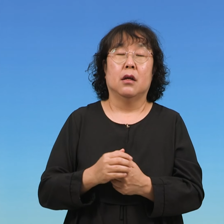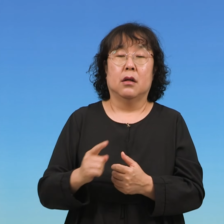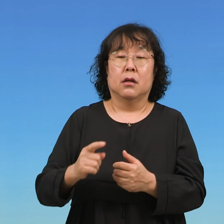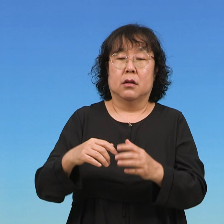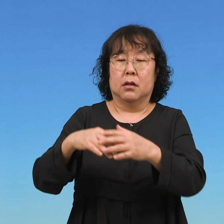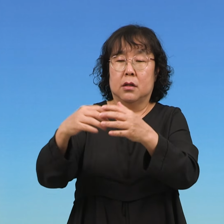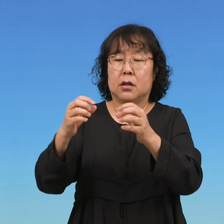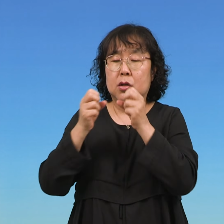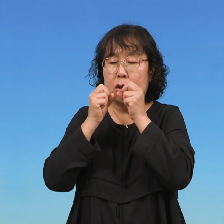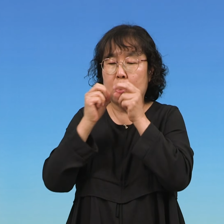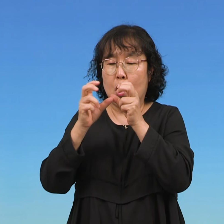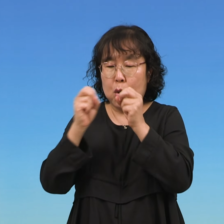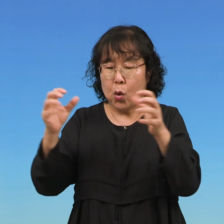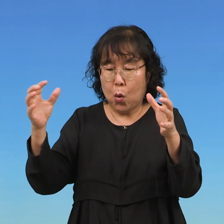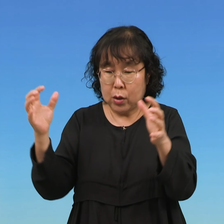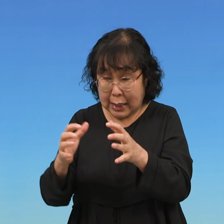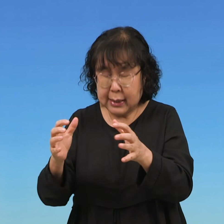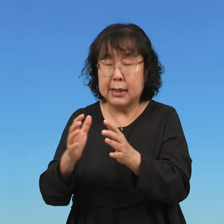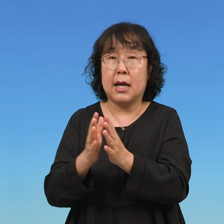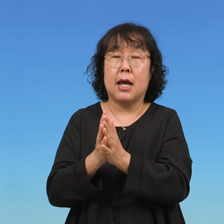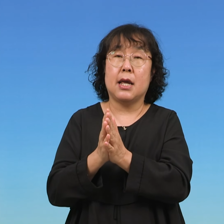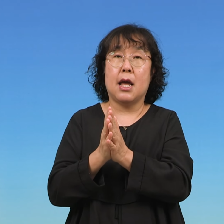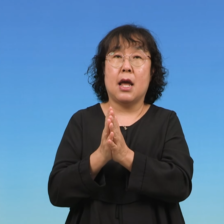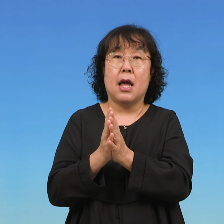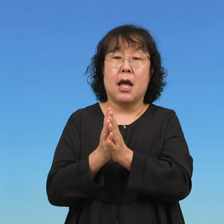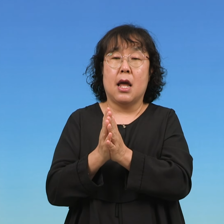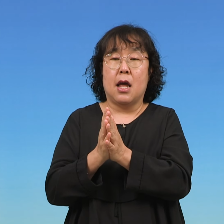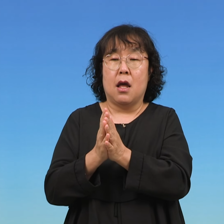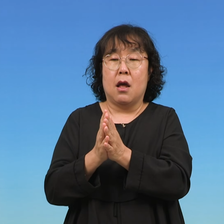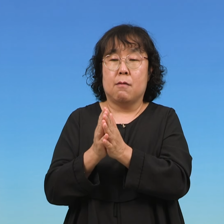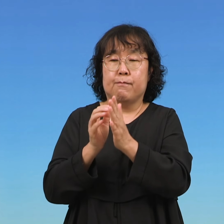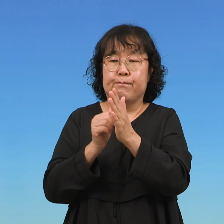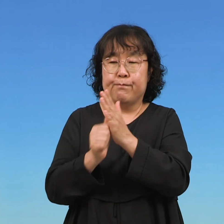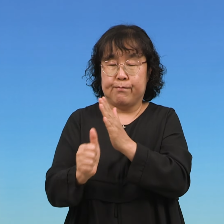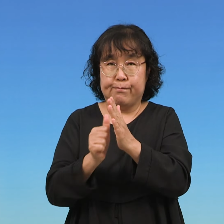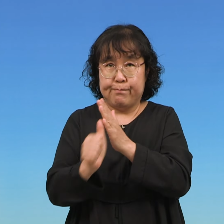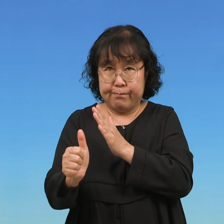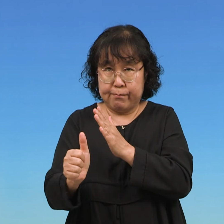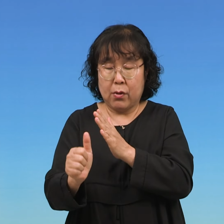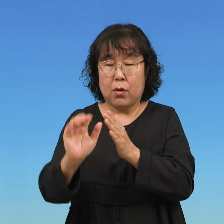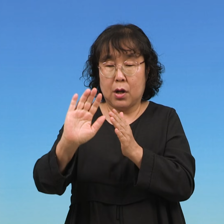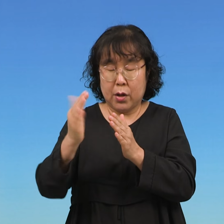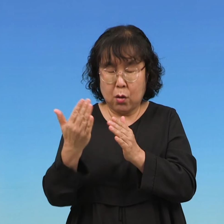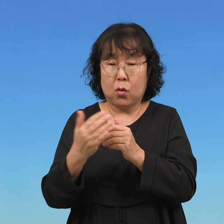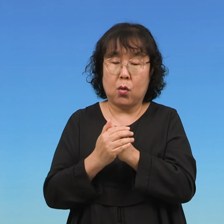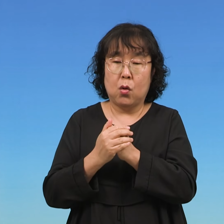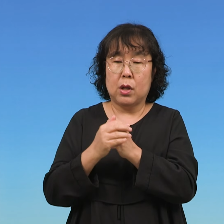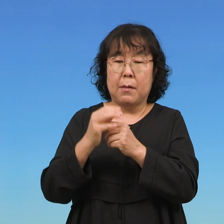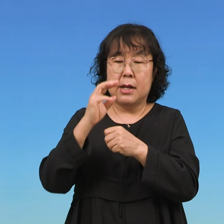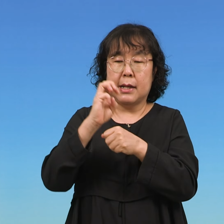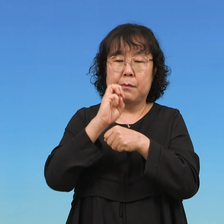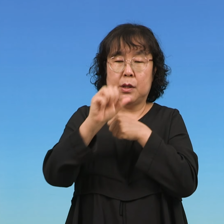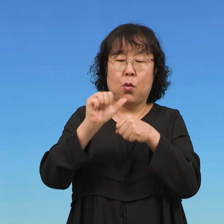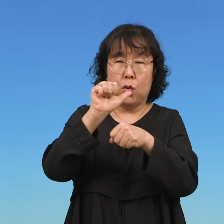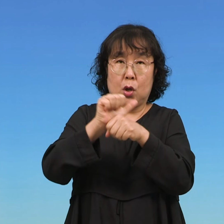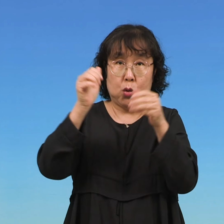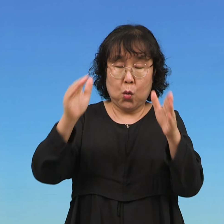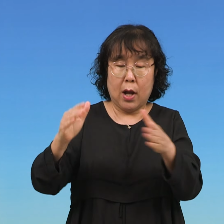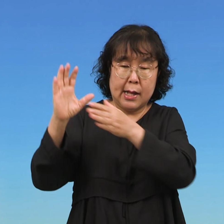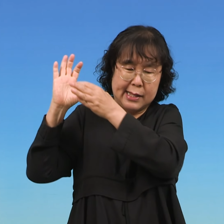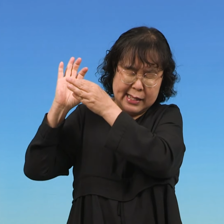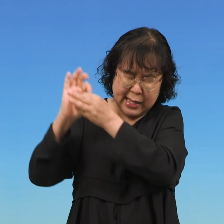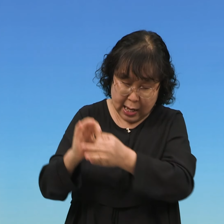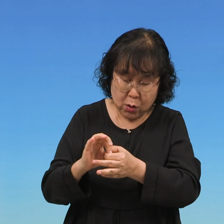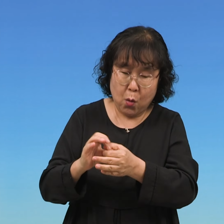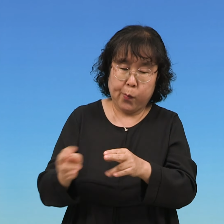단체에 총재로 선출이 되었고 그리고는 무려 35년 동안 그 총재 역할을 계속했다는 건 뭘